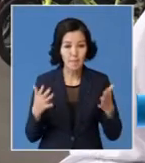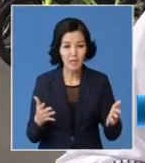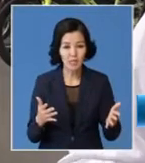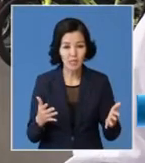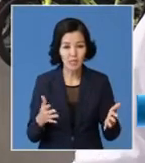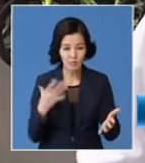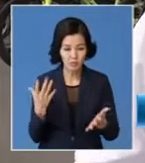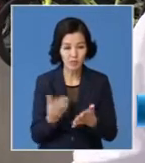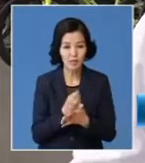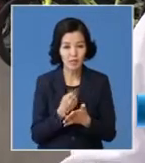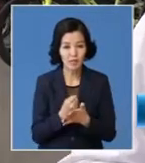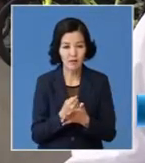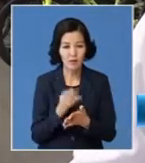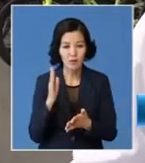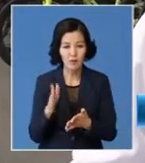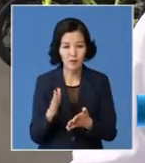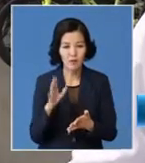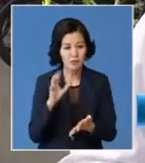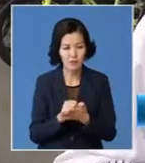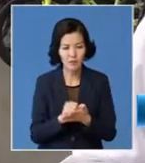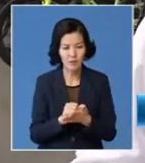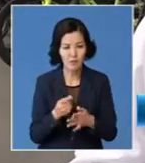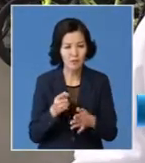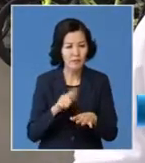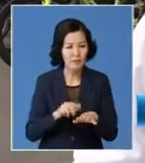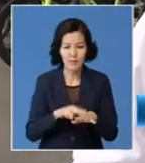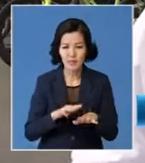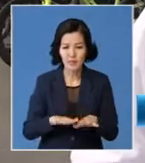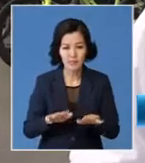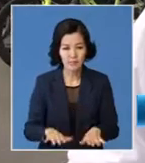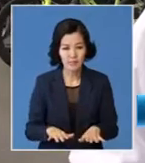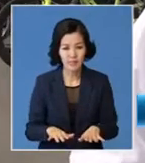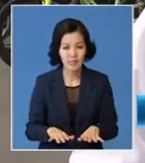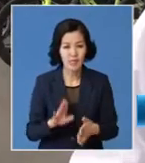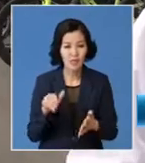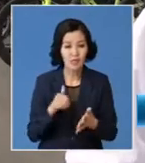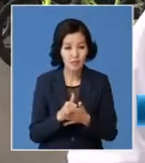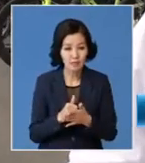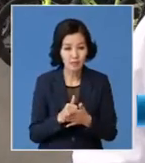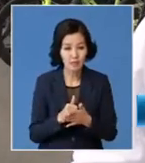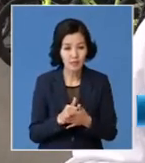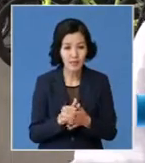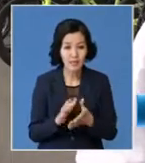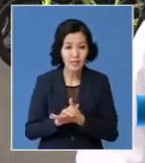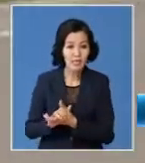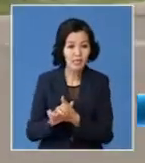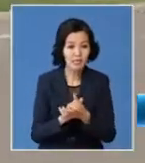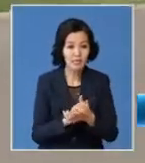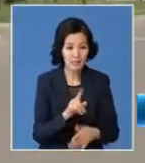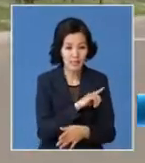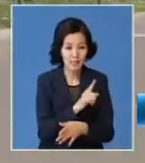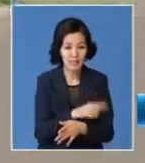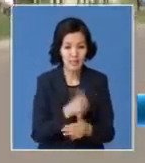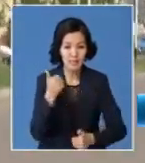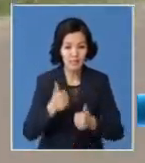больших-больших достижений. Пусть не займут кто-то призовые места, но самое главное – это единство и сила.